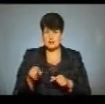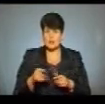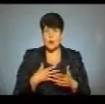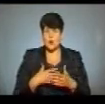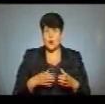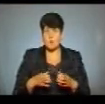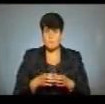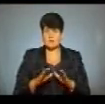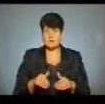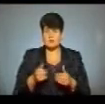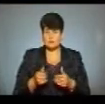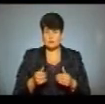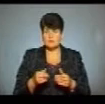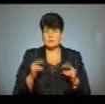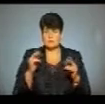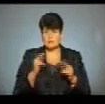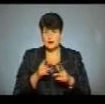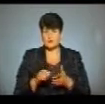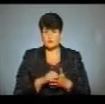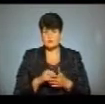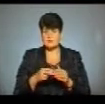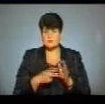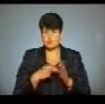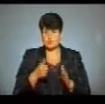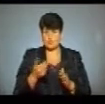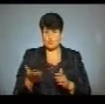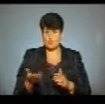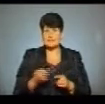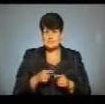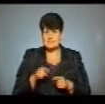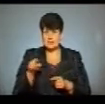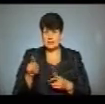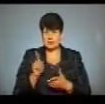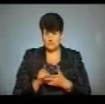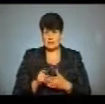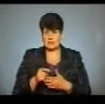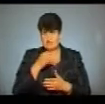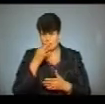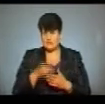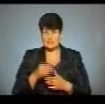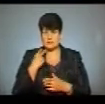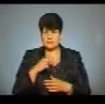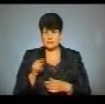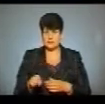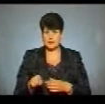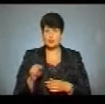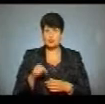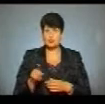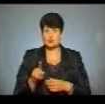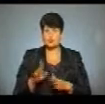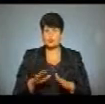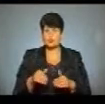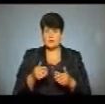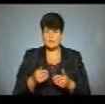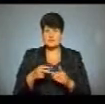громада подала неправдивий, нереальний документ в 2017 році. За це вони повинні понести кримінальну відповідальність, тому що подали